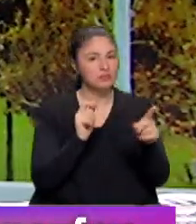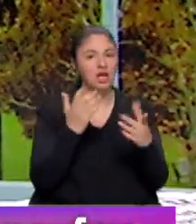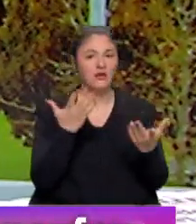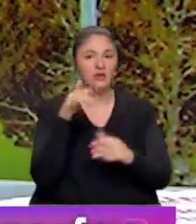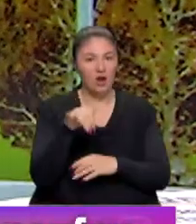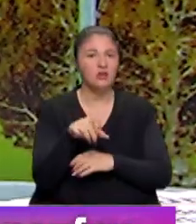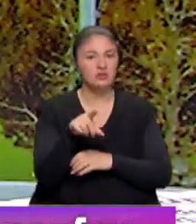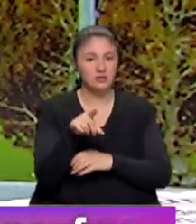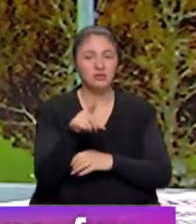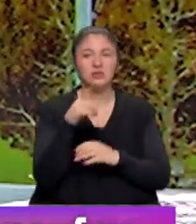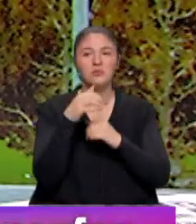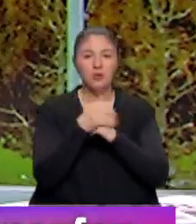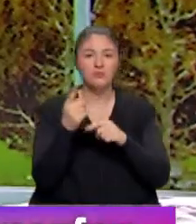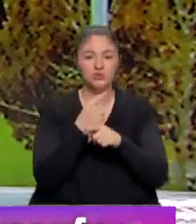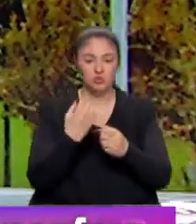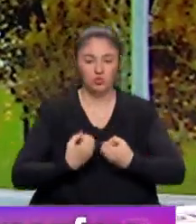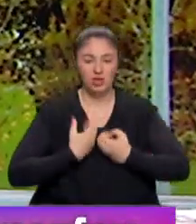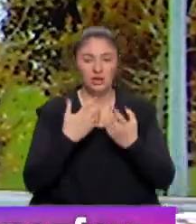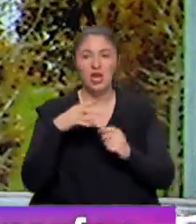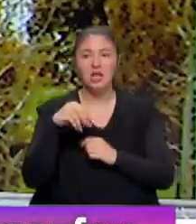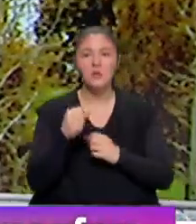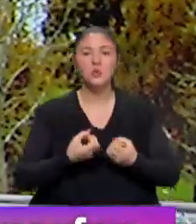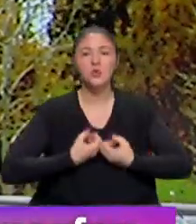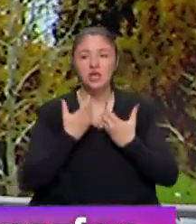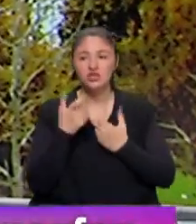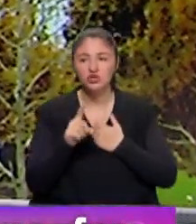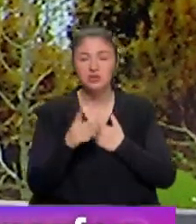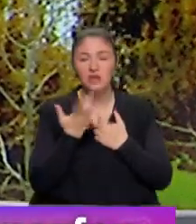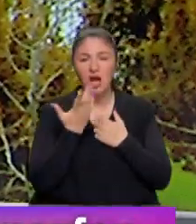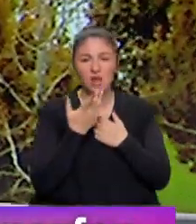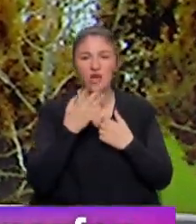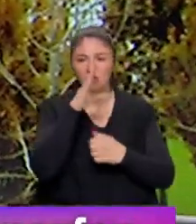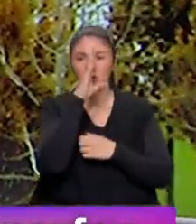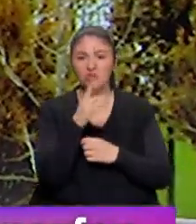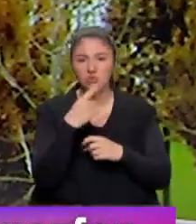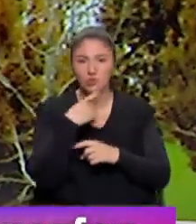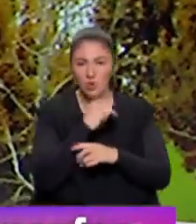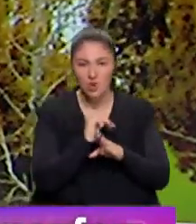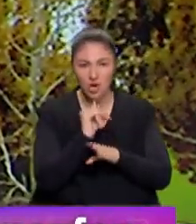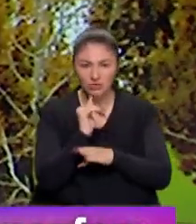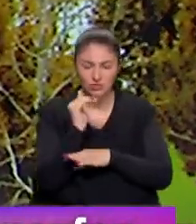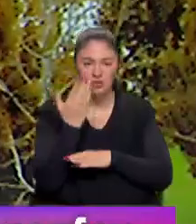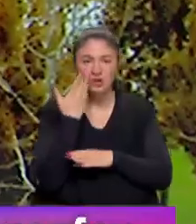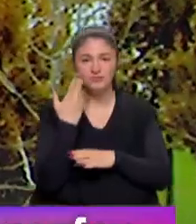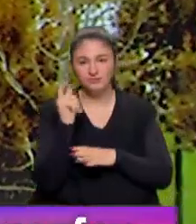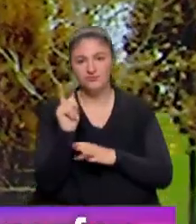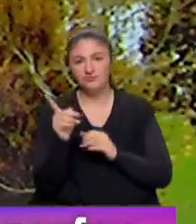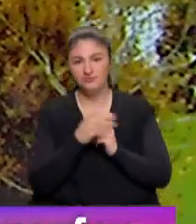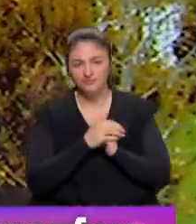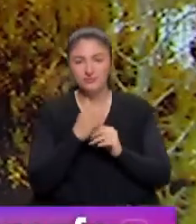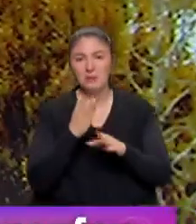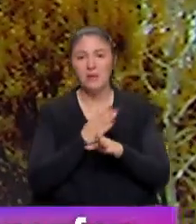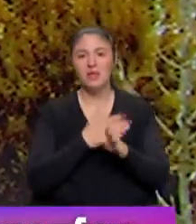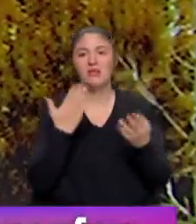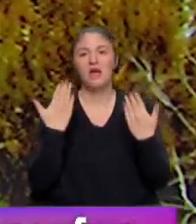Evet, haklısınız. Narenciye üreticisi, limon üreticisi ne kadar ciddi bir zorluğu yaşıyor? Ekranlarınıza gelecek.